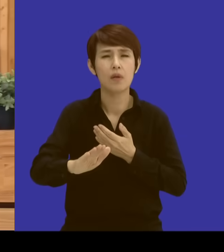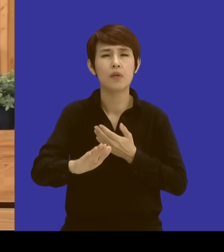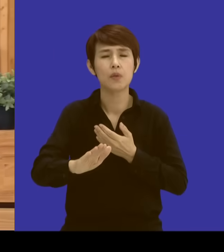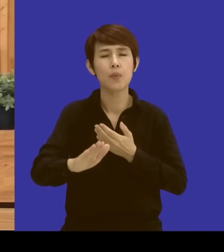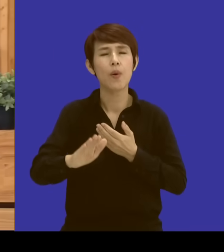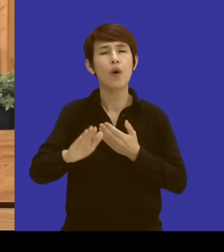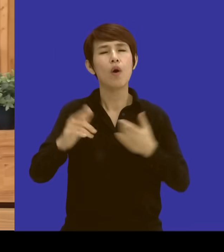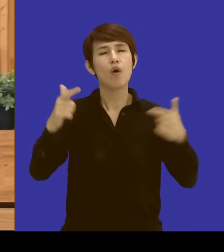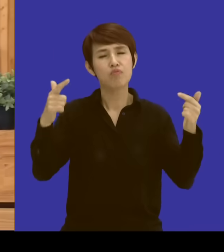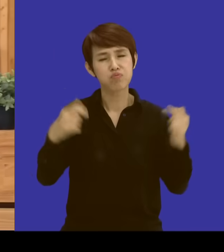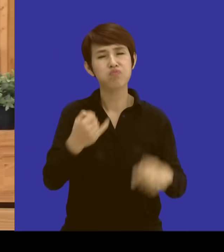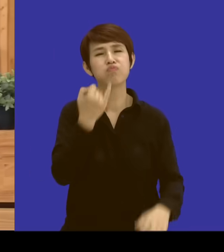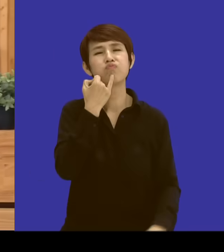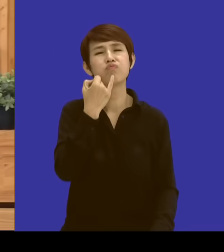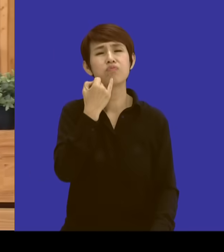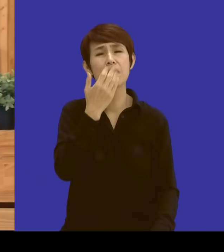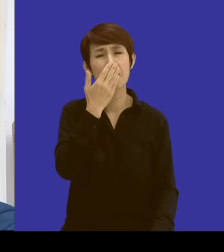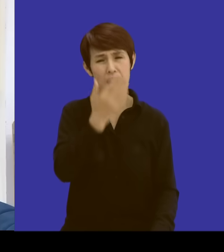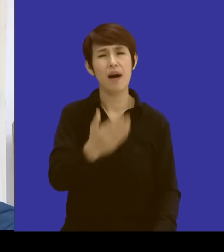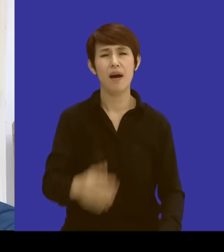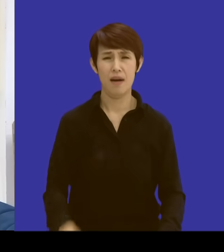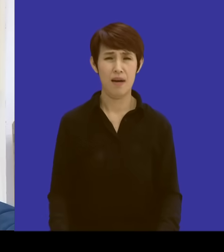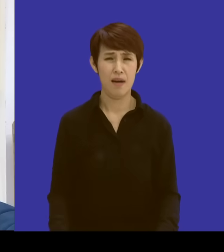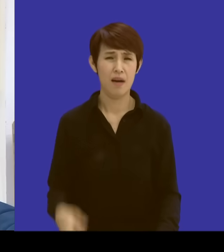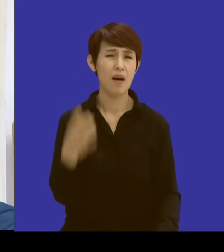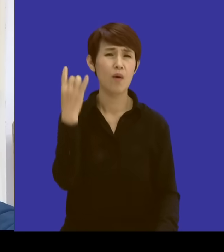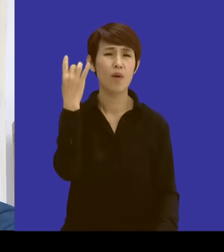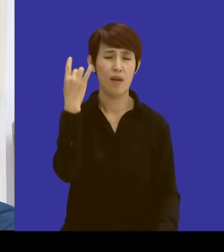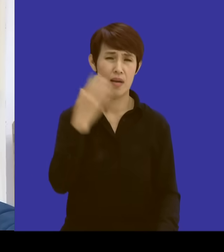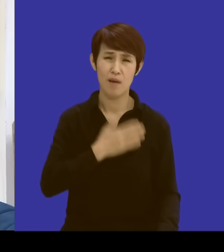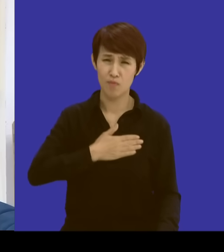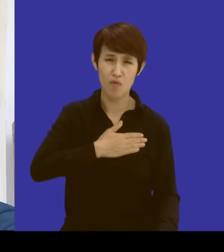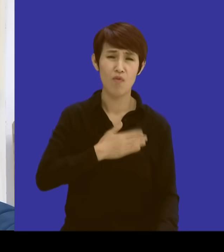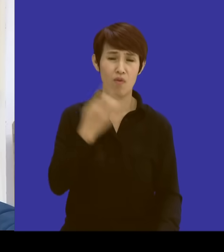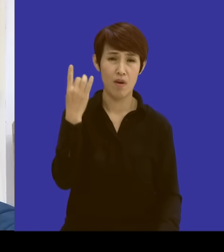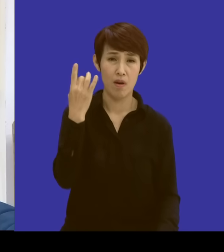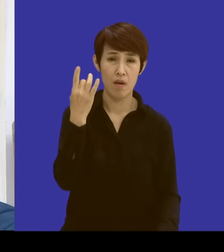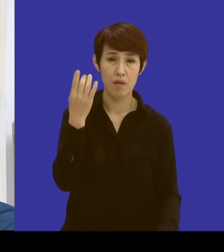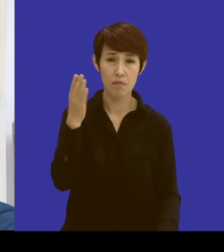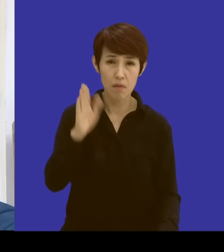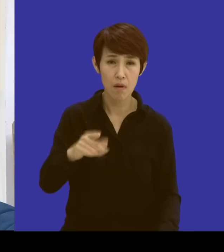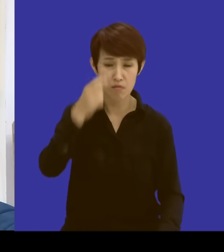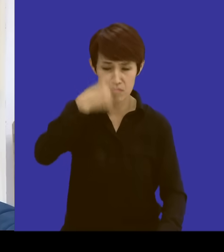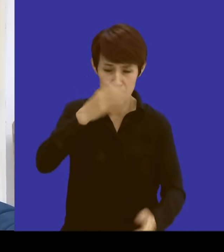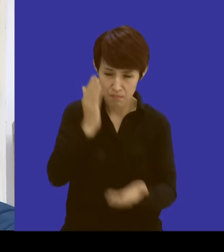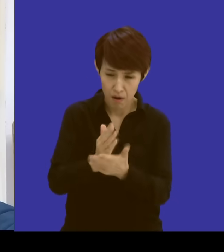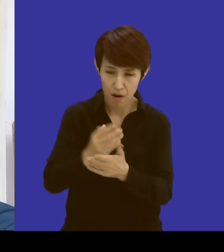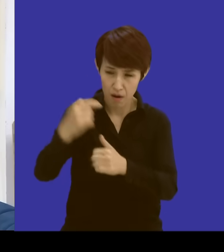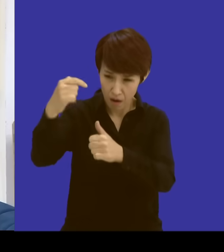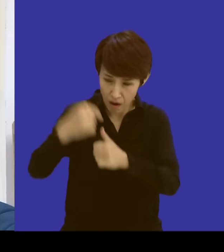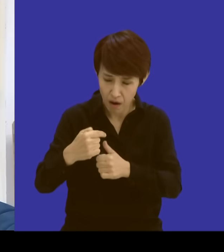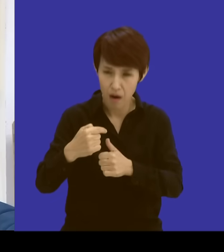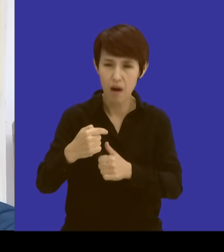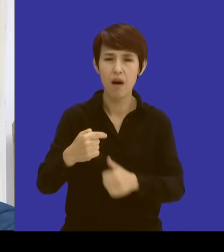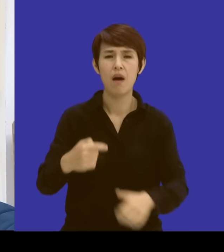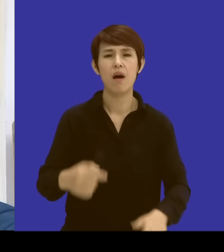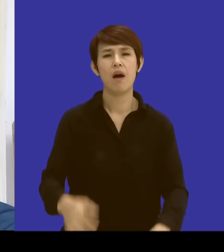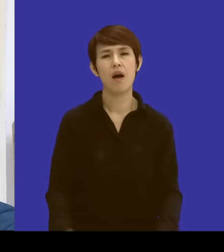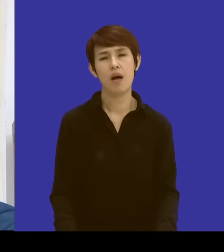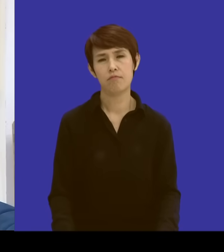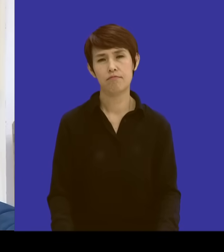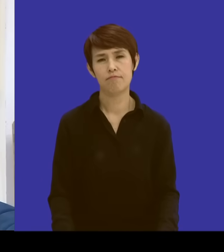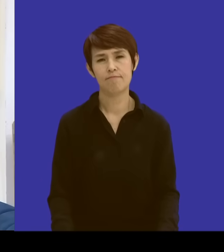이제 나가 가볍게 살 수 있는 게 사실 하나님 우리 그렇게 만드셨거든요. 네네. 그런데 그때 느끼지 못한 것들이 대부분